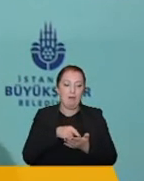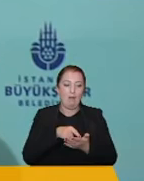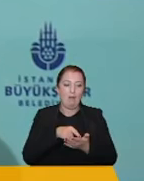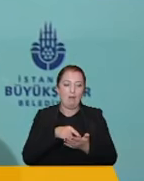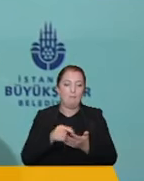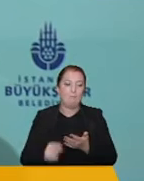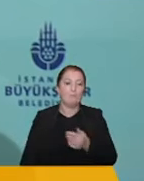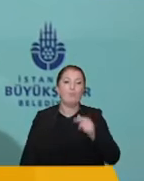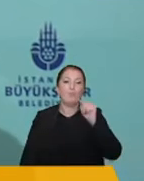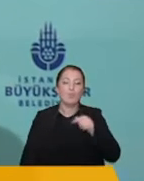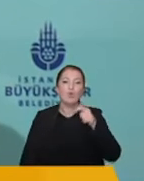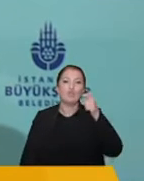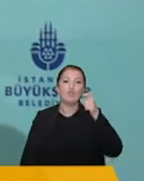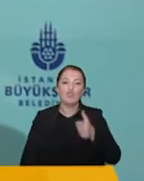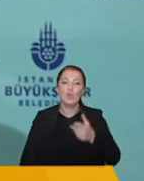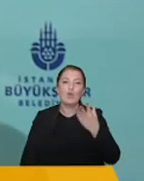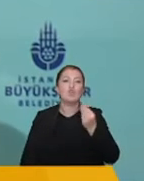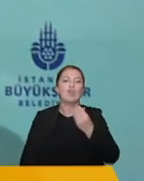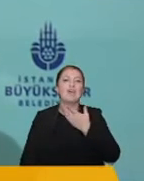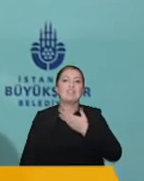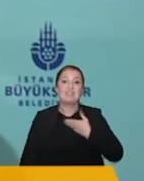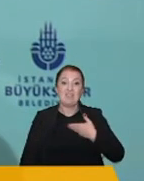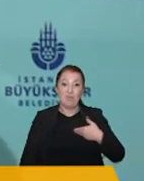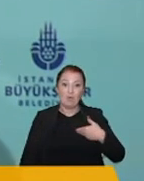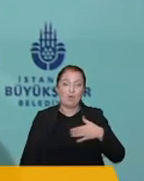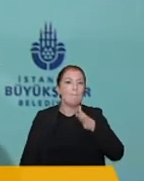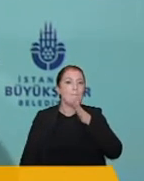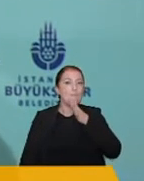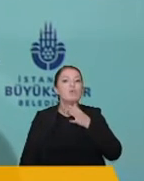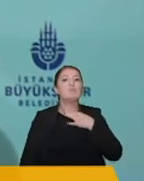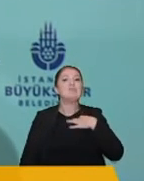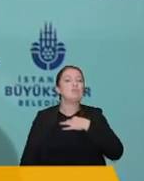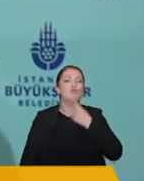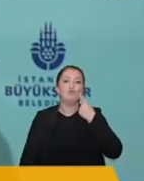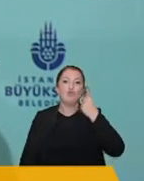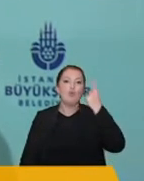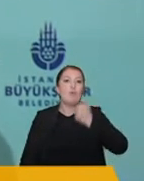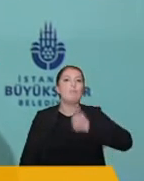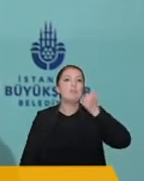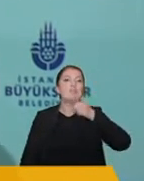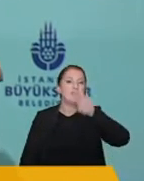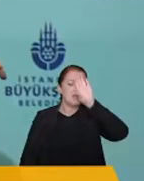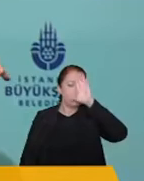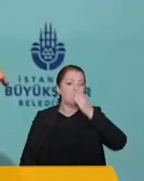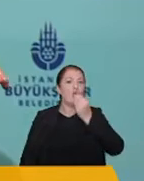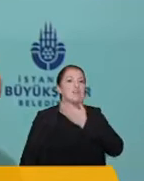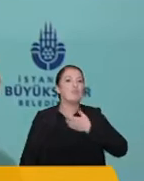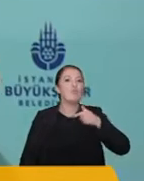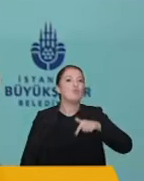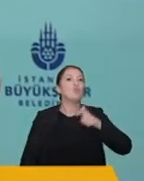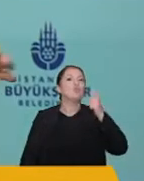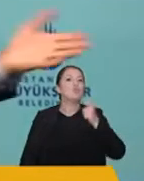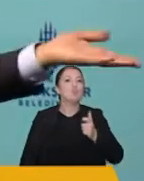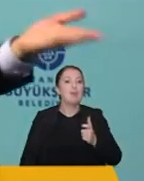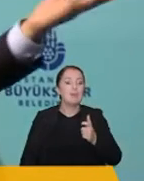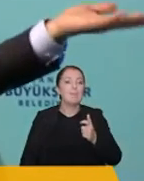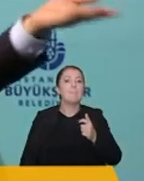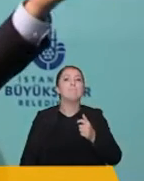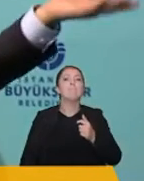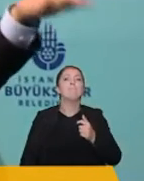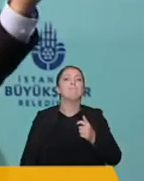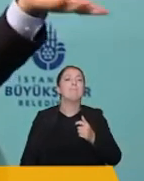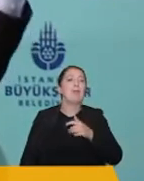merkezi idare bu şehri çok seviyorsa, ki biliyorum Sayın Cumhurbaşkanımız çok seviyor. Bu şehrin beşik